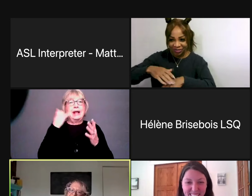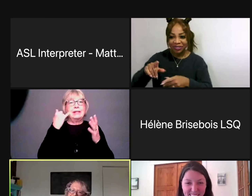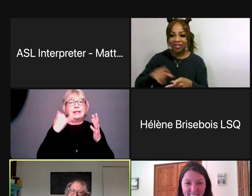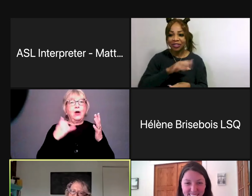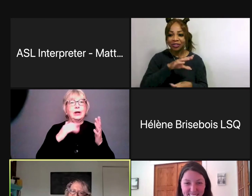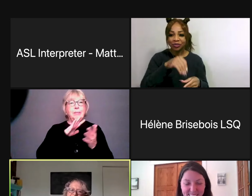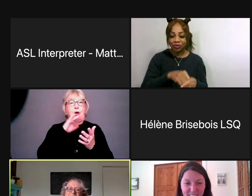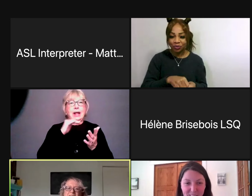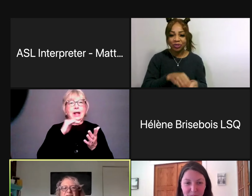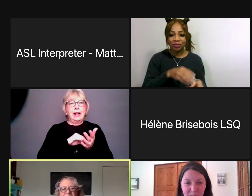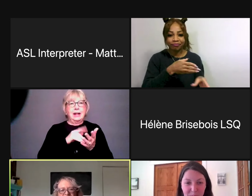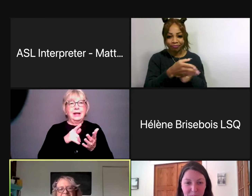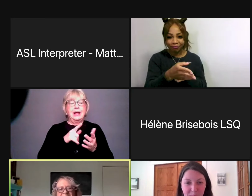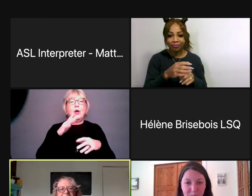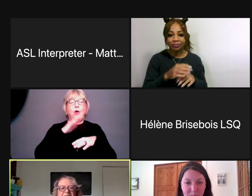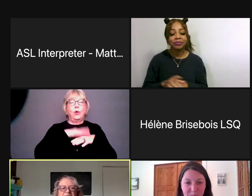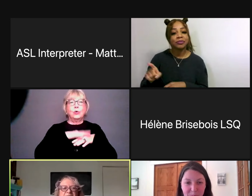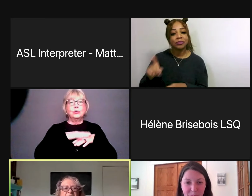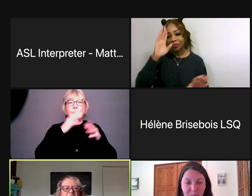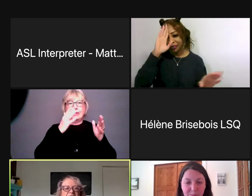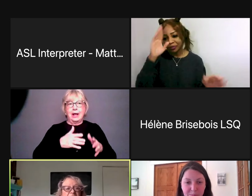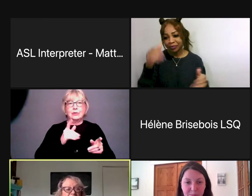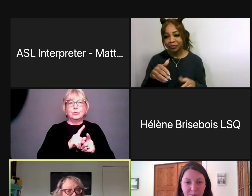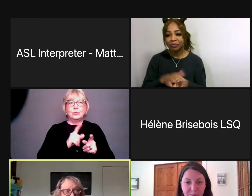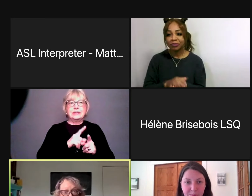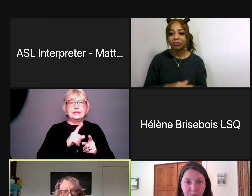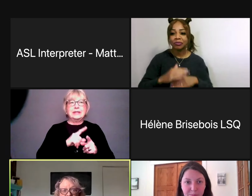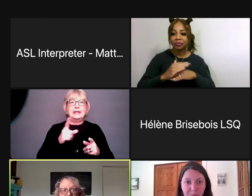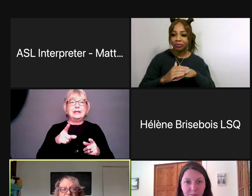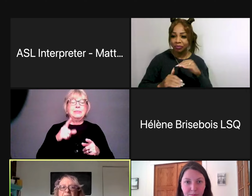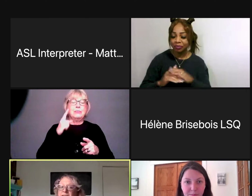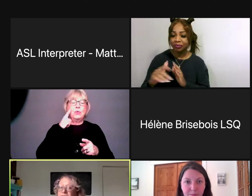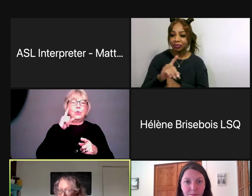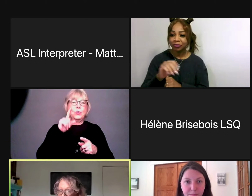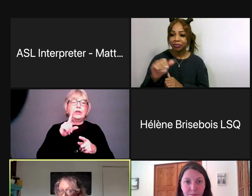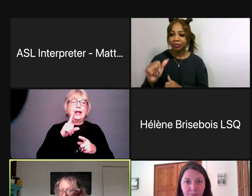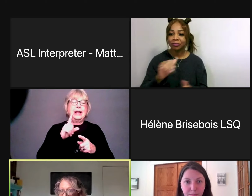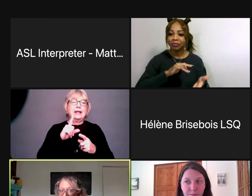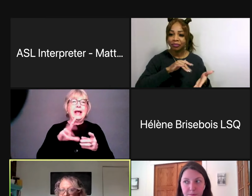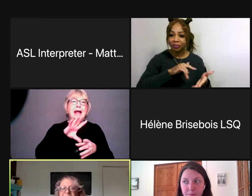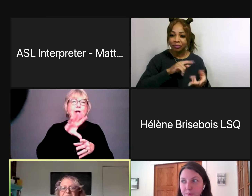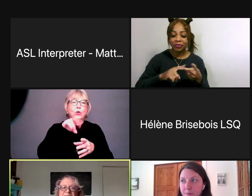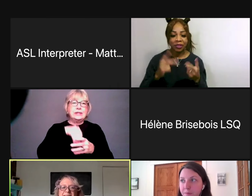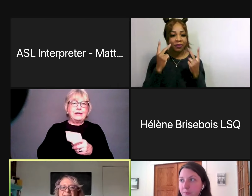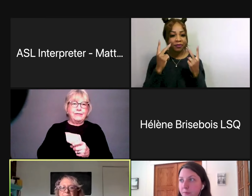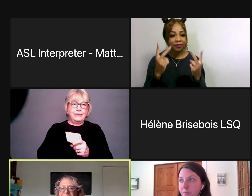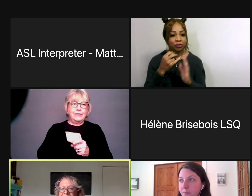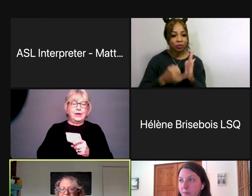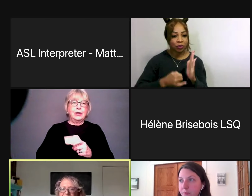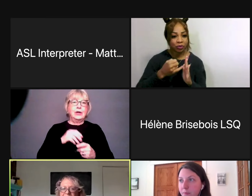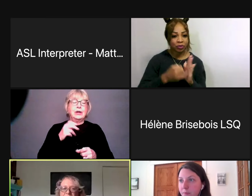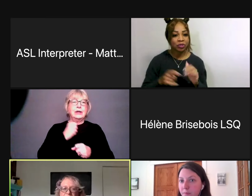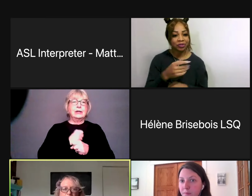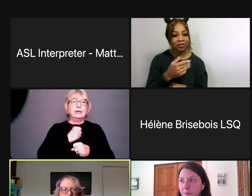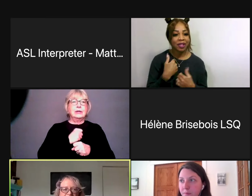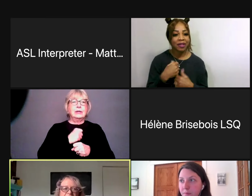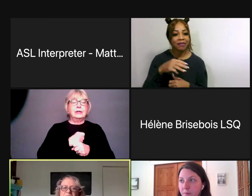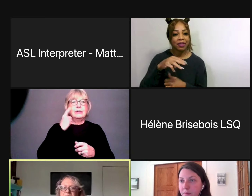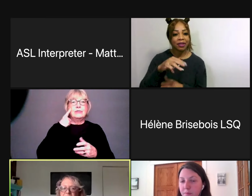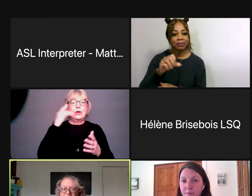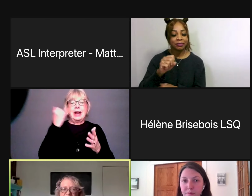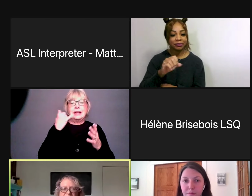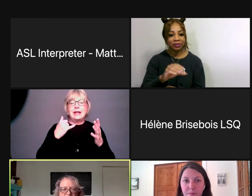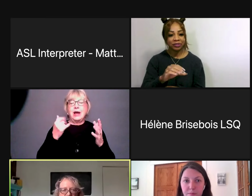consultante également en pratique inclusive. Elle s'intéresse à l'intersection entre les études sur le handicap et les arts visuels.